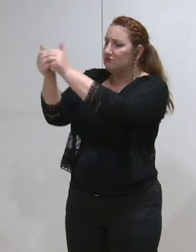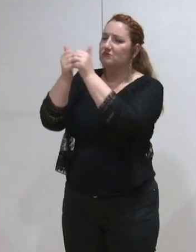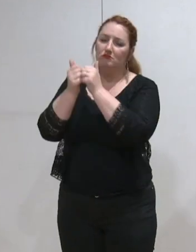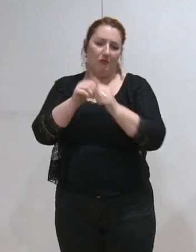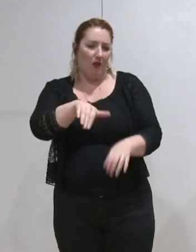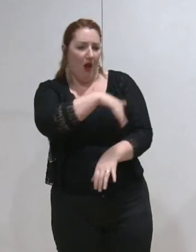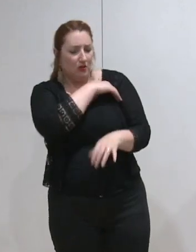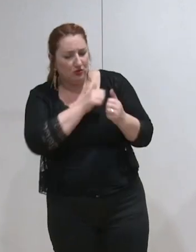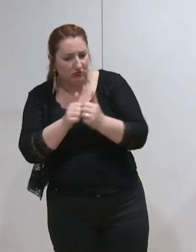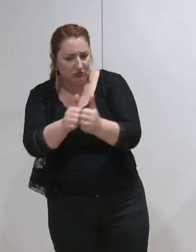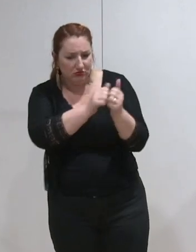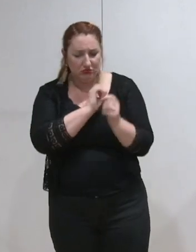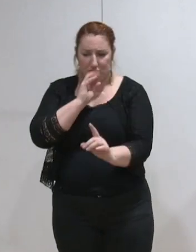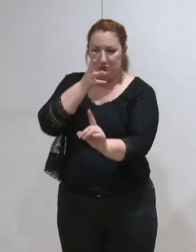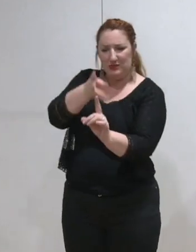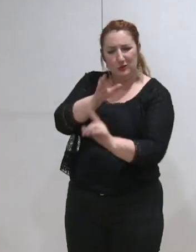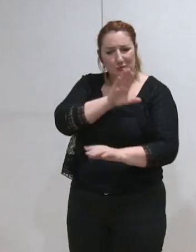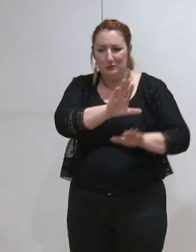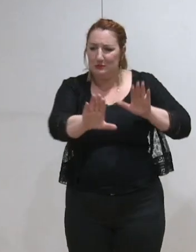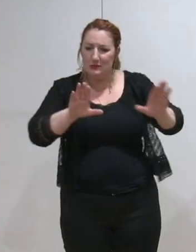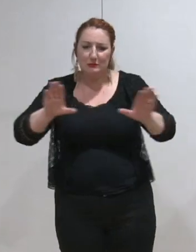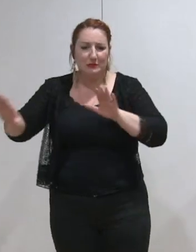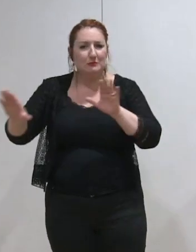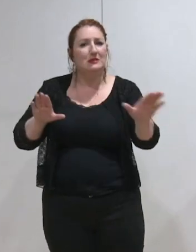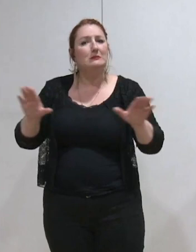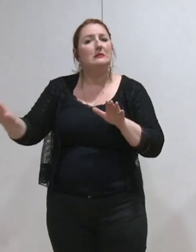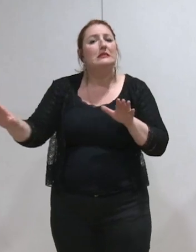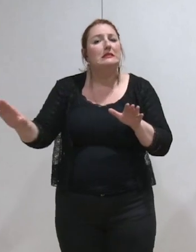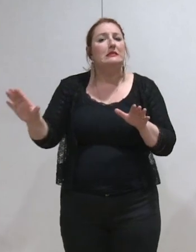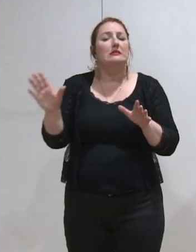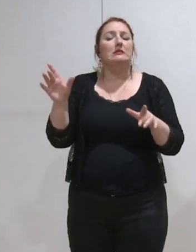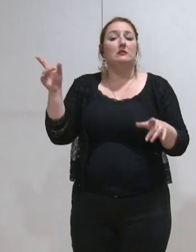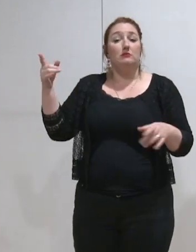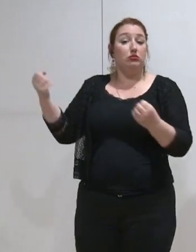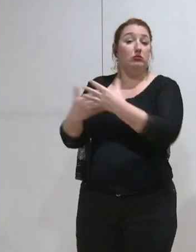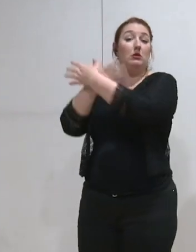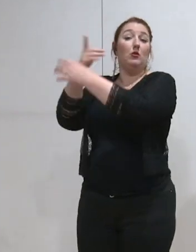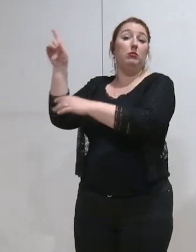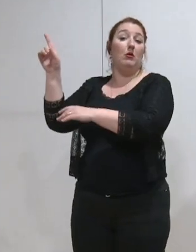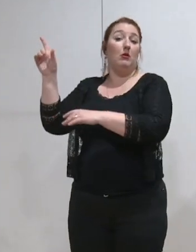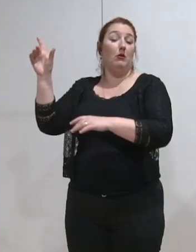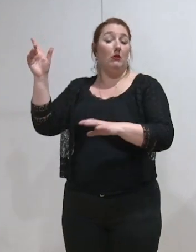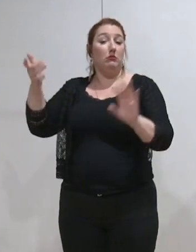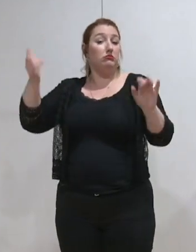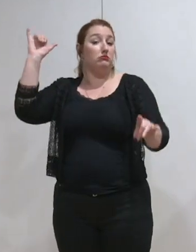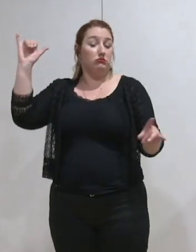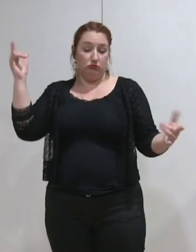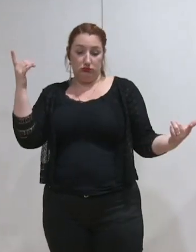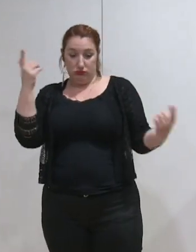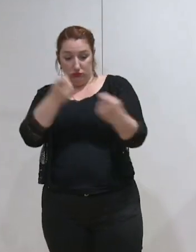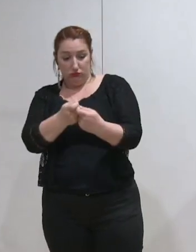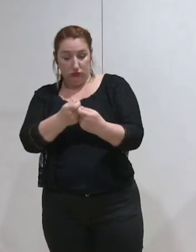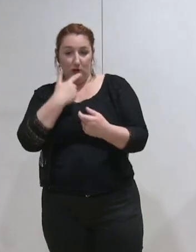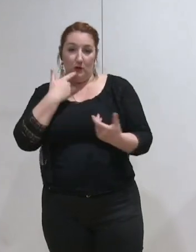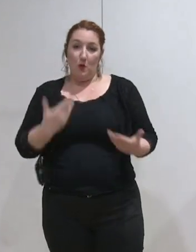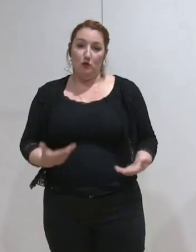l'identification d'émissions correspondant aux compétences pour lesquelles la métropole a choisi de se constituer c'est donc aujourd'hui 19 agents supplémentaires qu'il